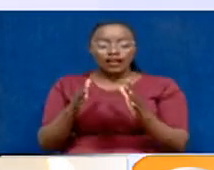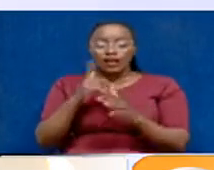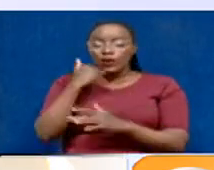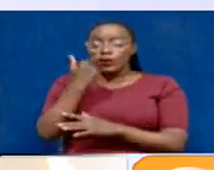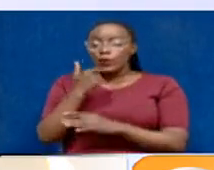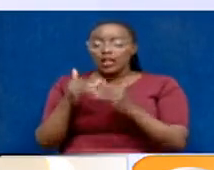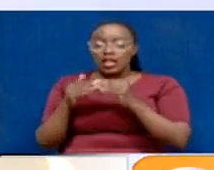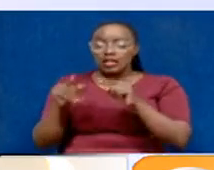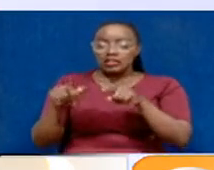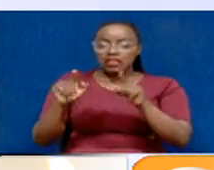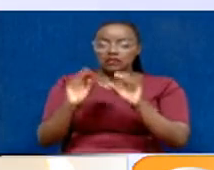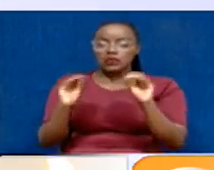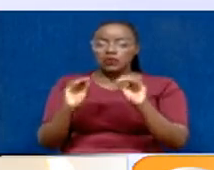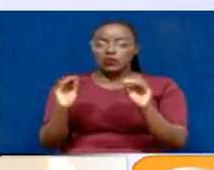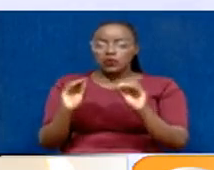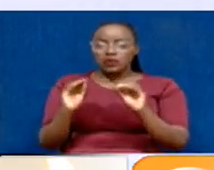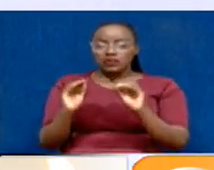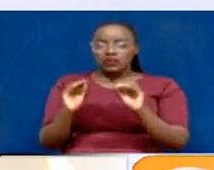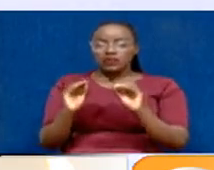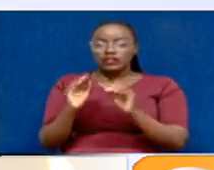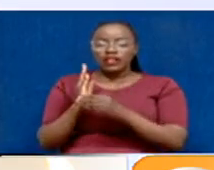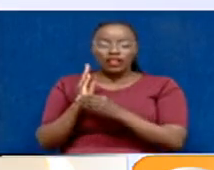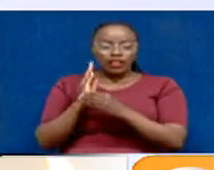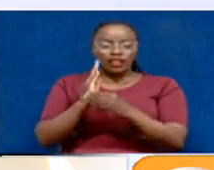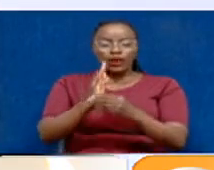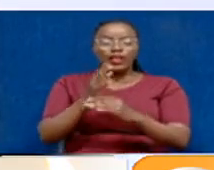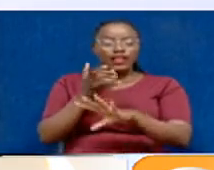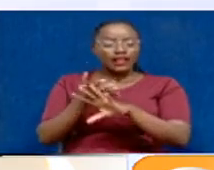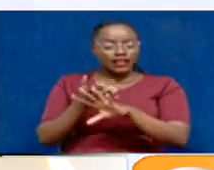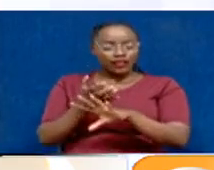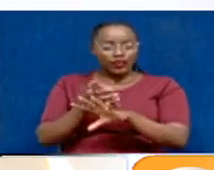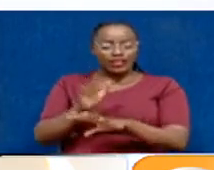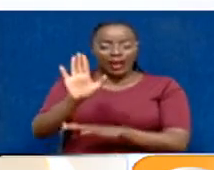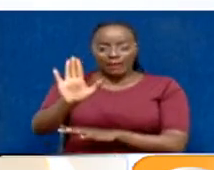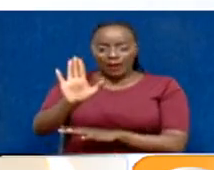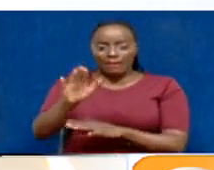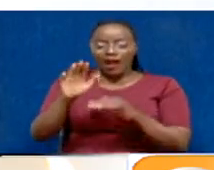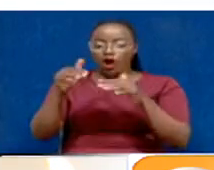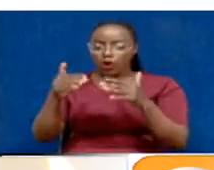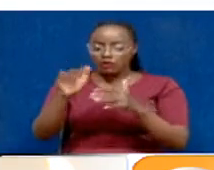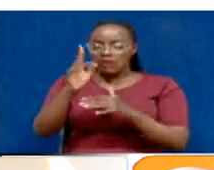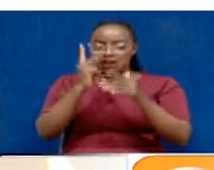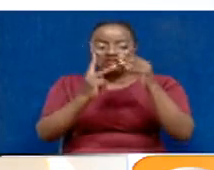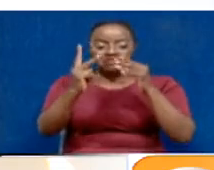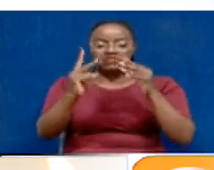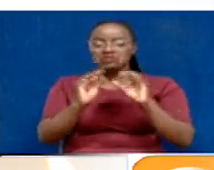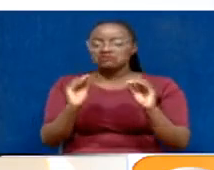who does not lead himself will be driven by his difficulties rather than his